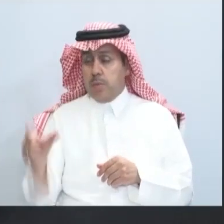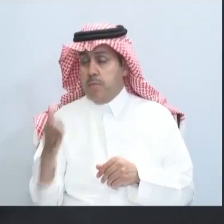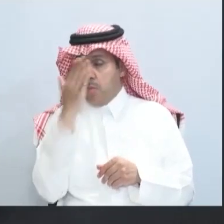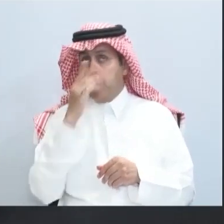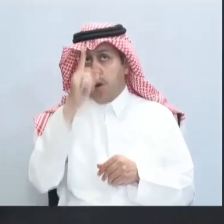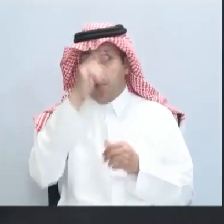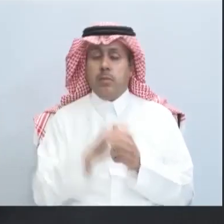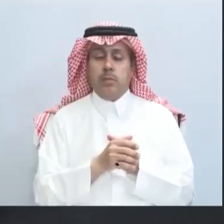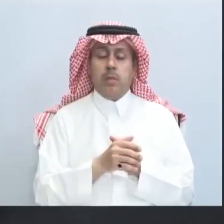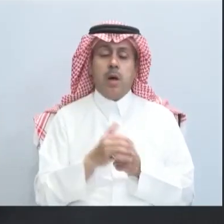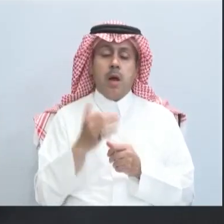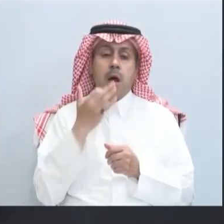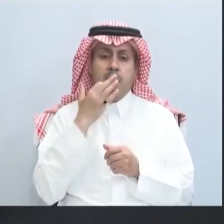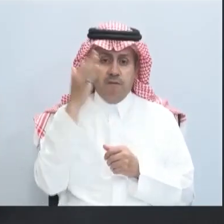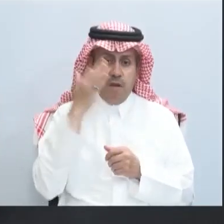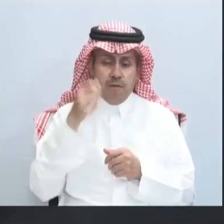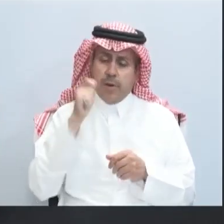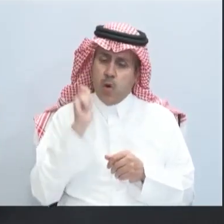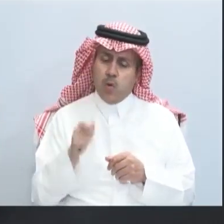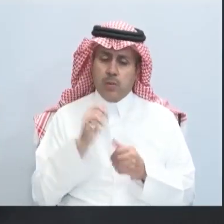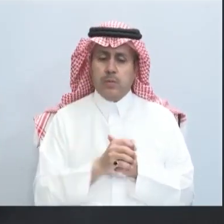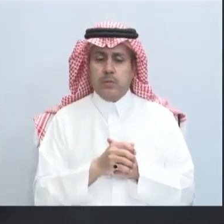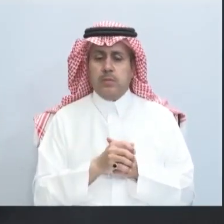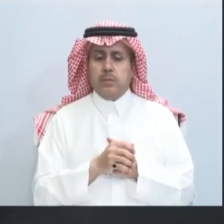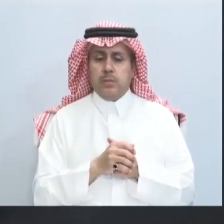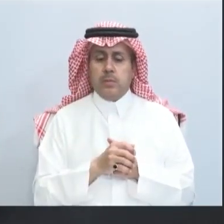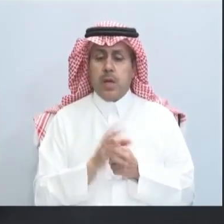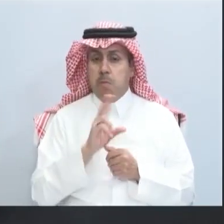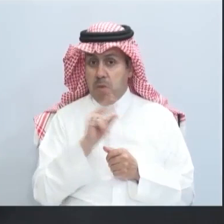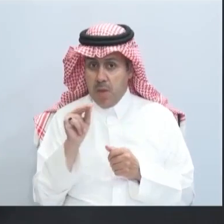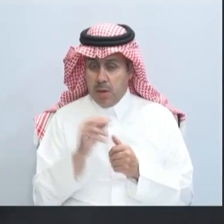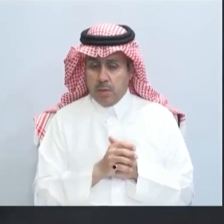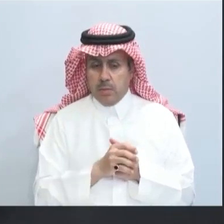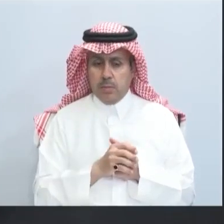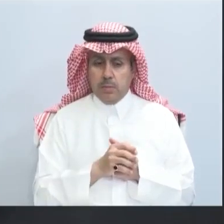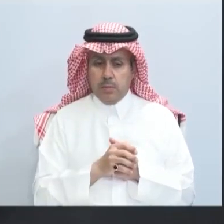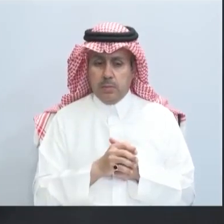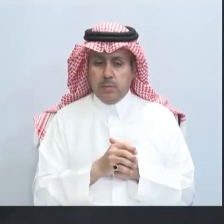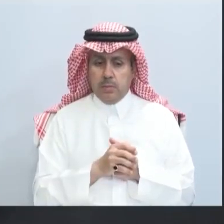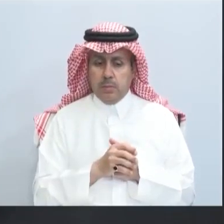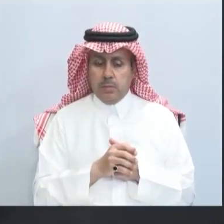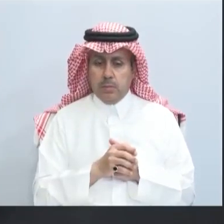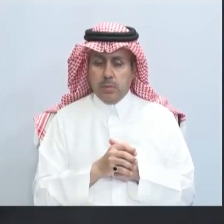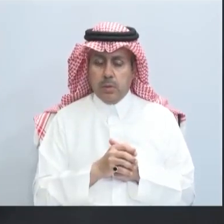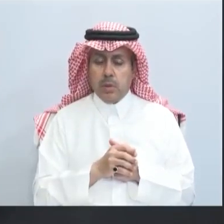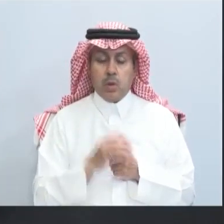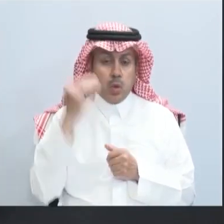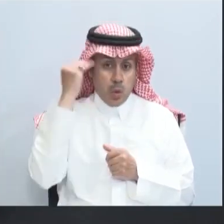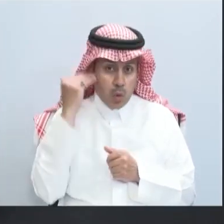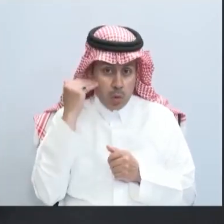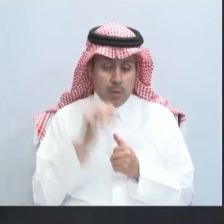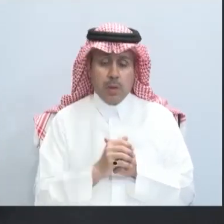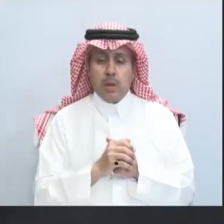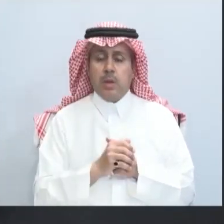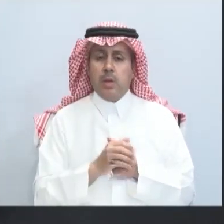ذلك من الحكم الا وهو ضربنا ذلك مثال احسنتم تلك المرهه التي كانت تعتد حولا